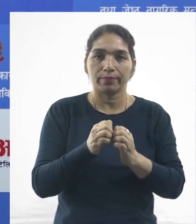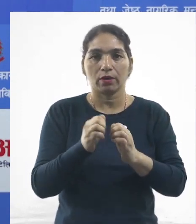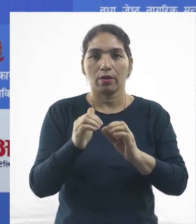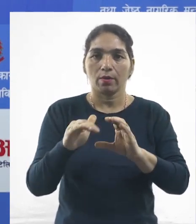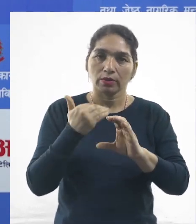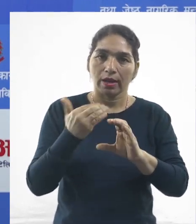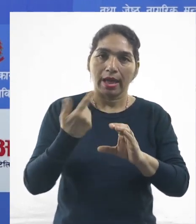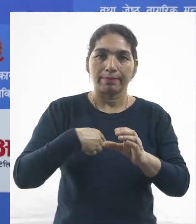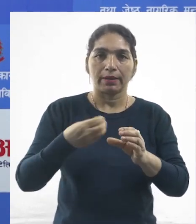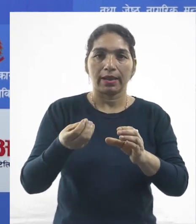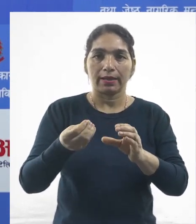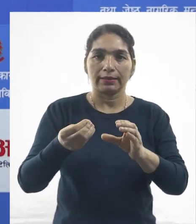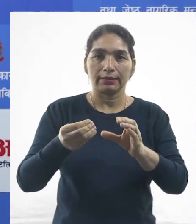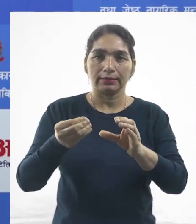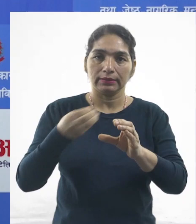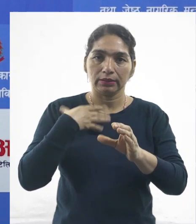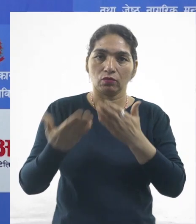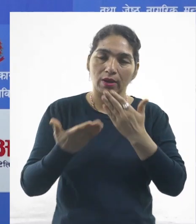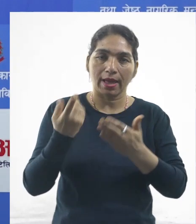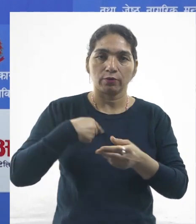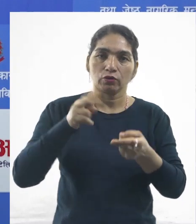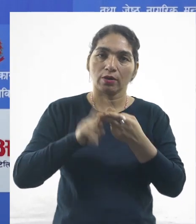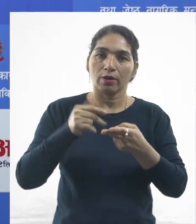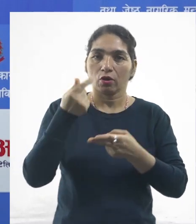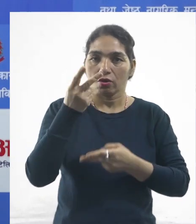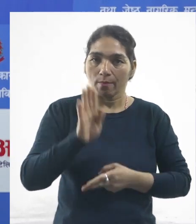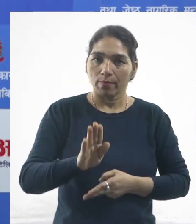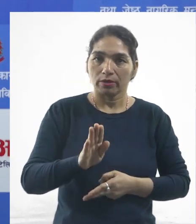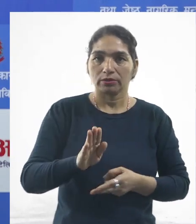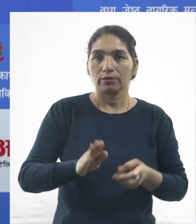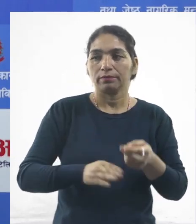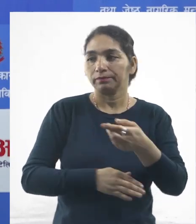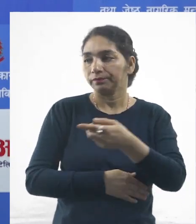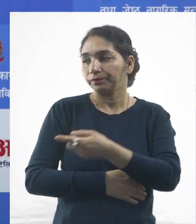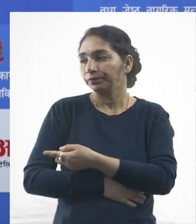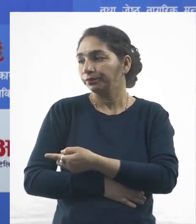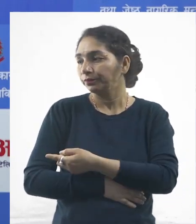हामीलाई पठाउनुहोला। हाम्रो सम्पर्क नम्बर रहेको छ